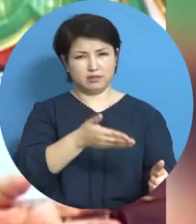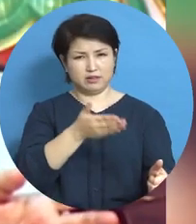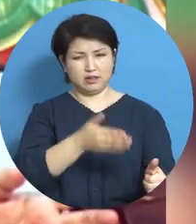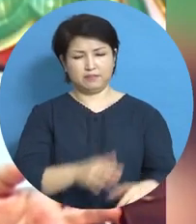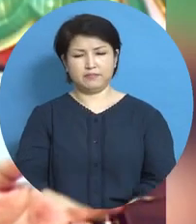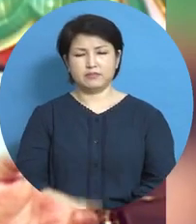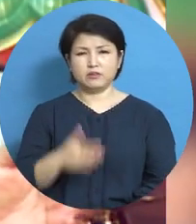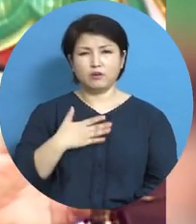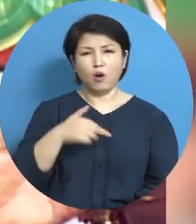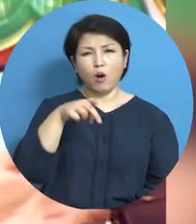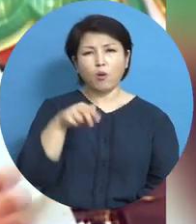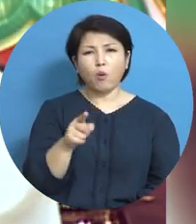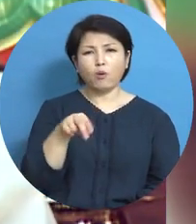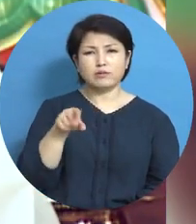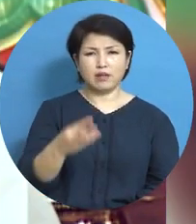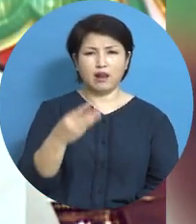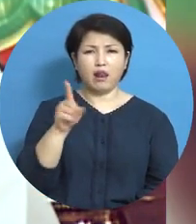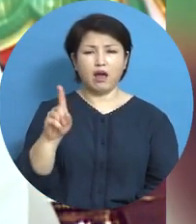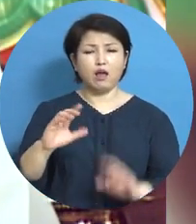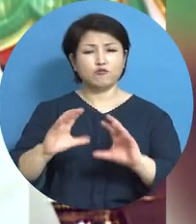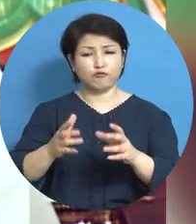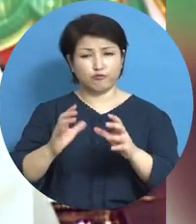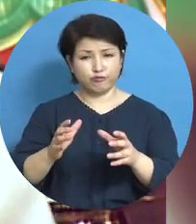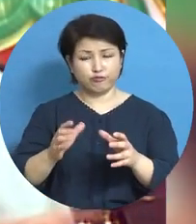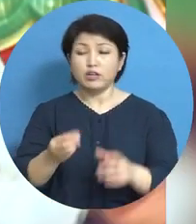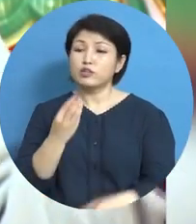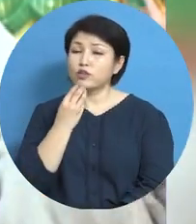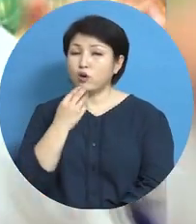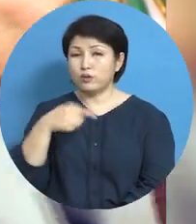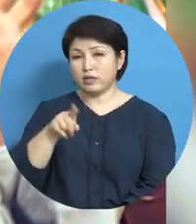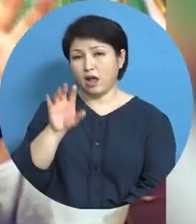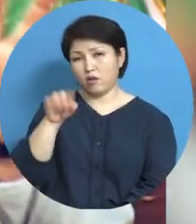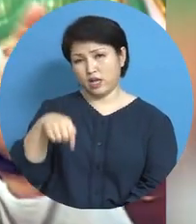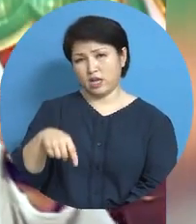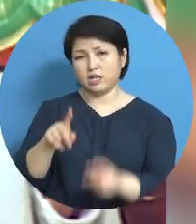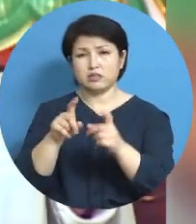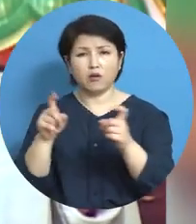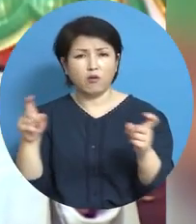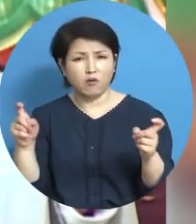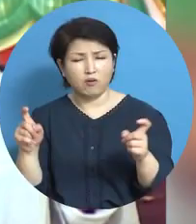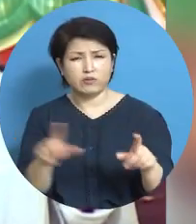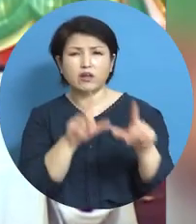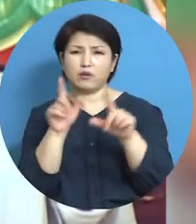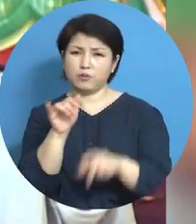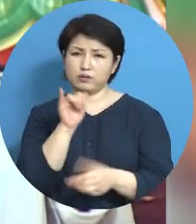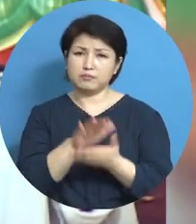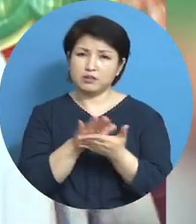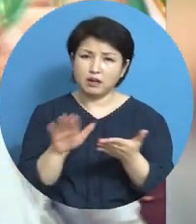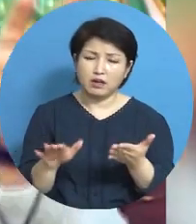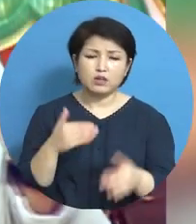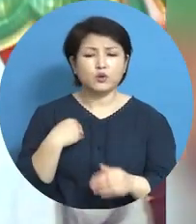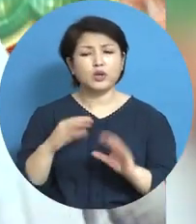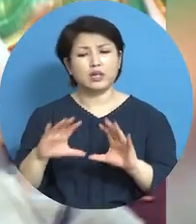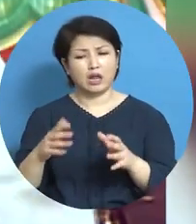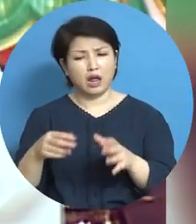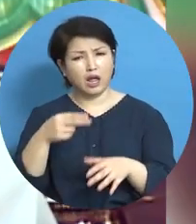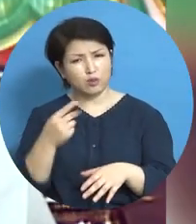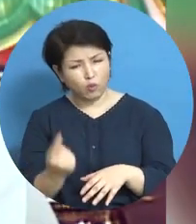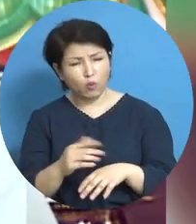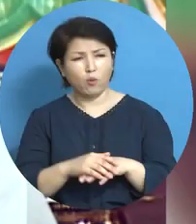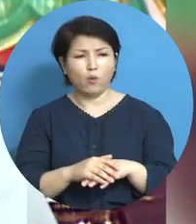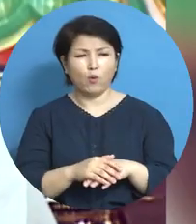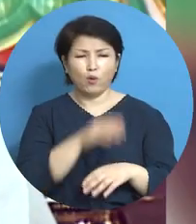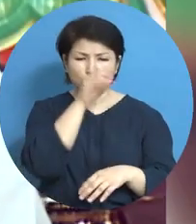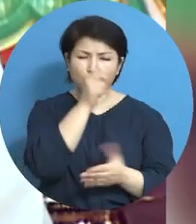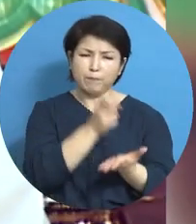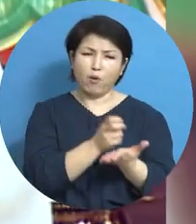저는 고살라고 사회성에서 온 사람인데 그 나라에는 이런 좋은 법이